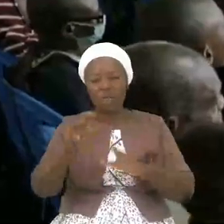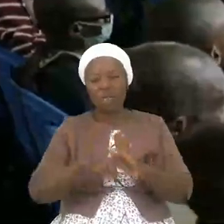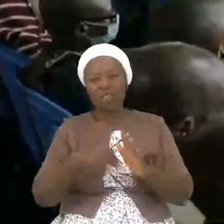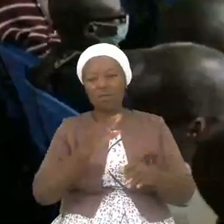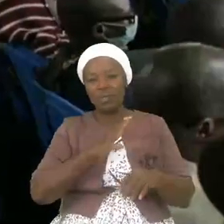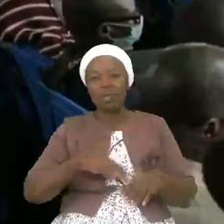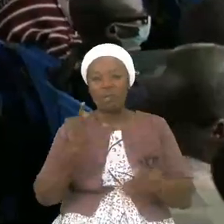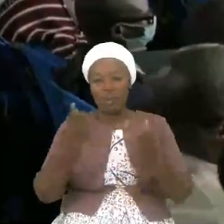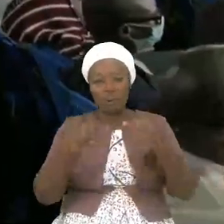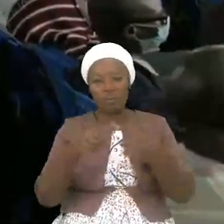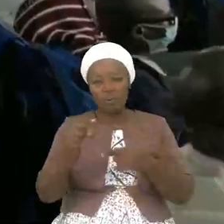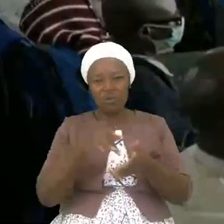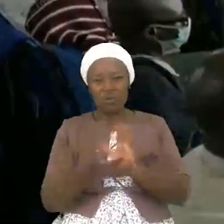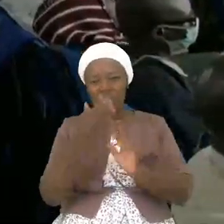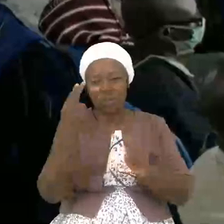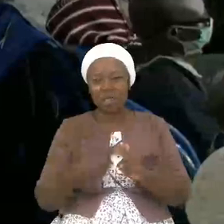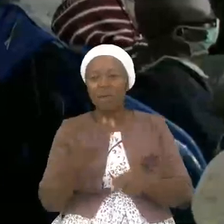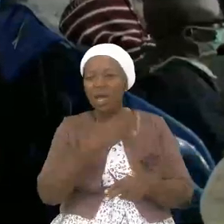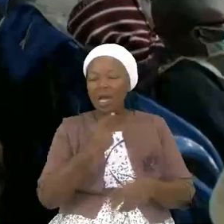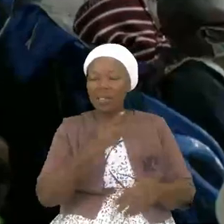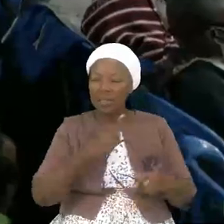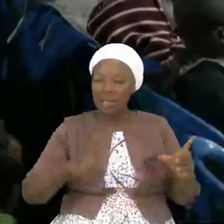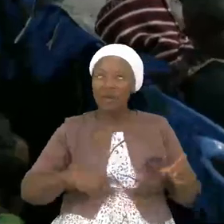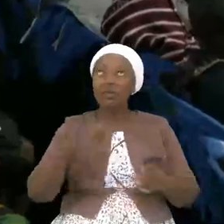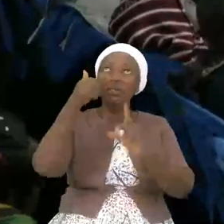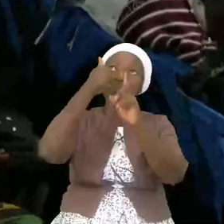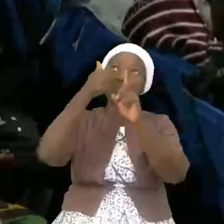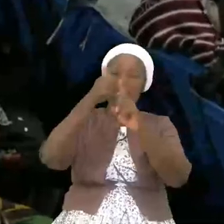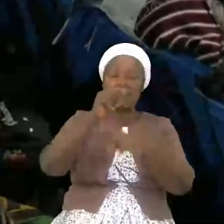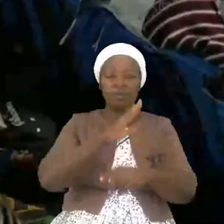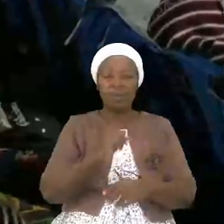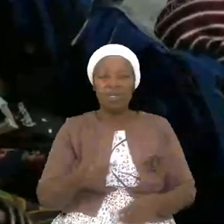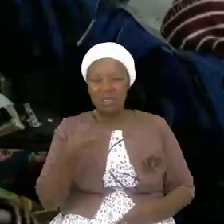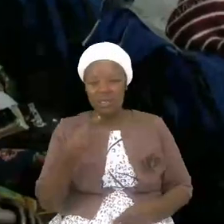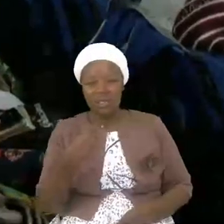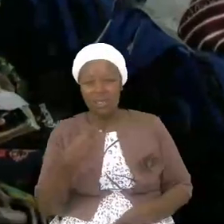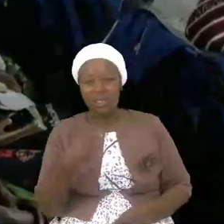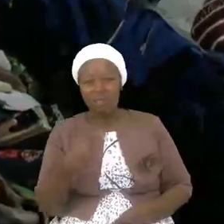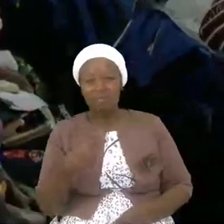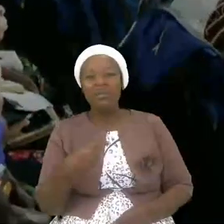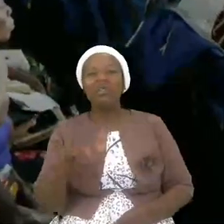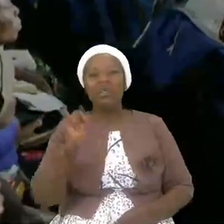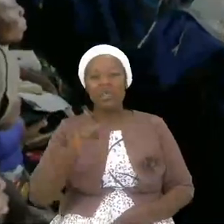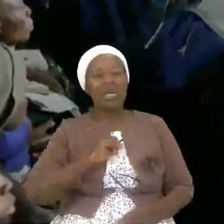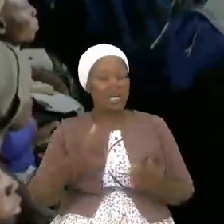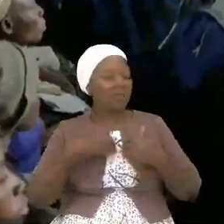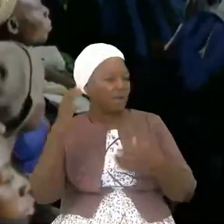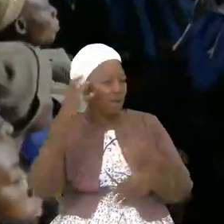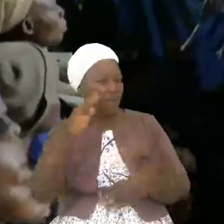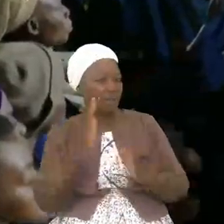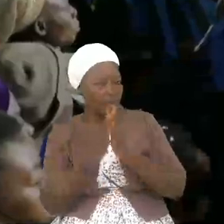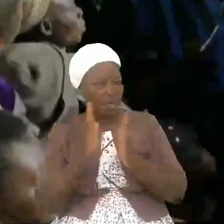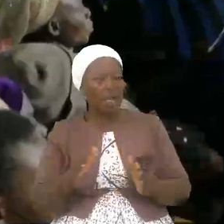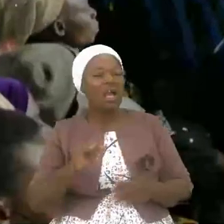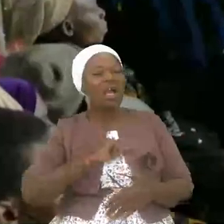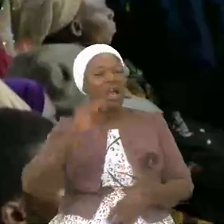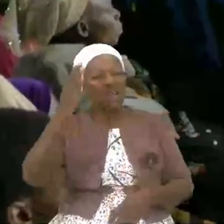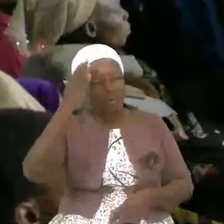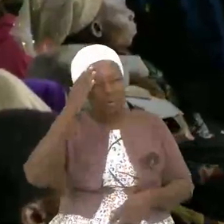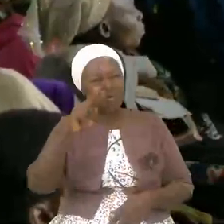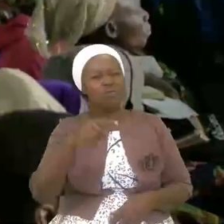viendra dans ton compte. Et le Seigneur lui-même dira, oui, j'ai entendu ta prière.